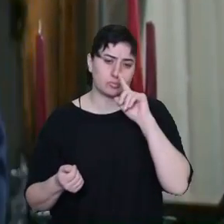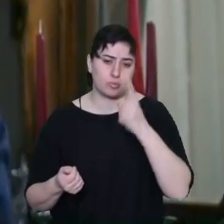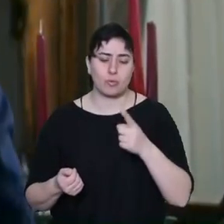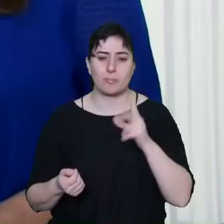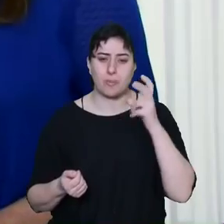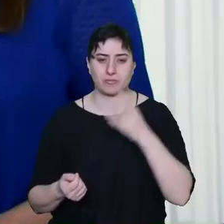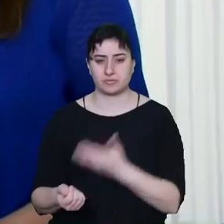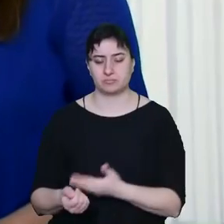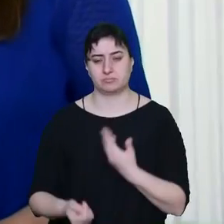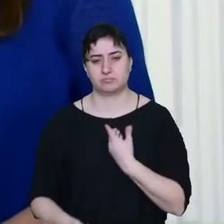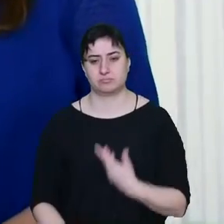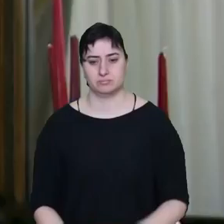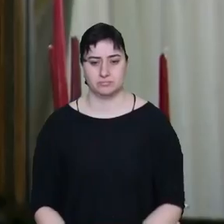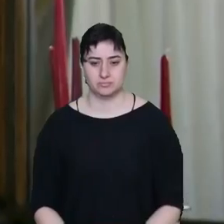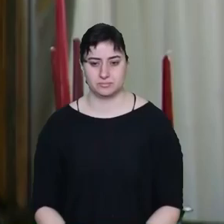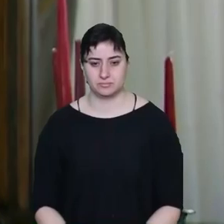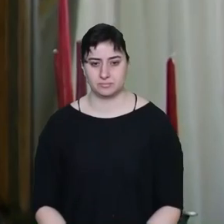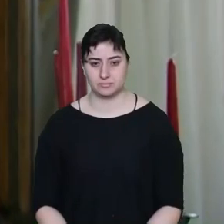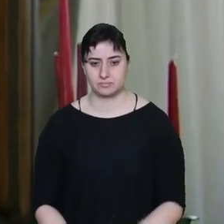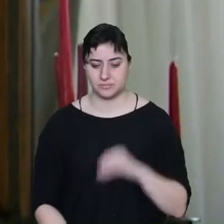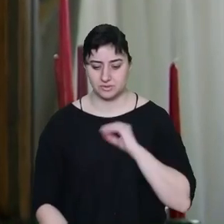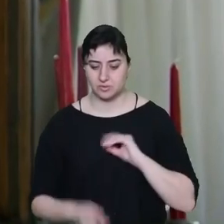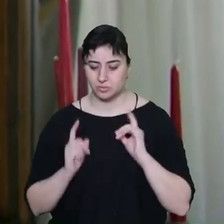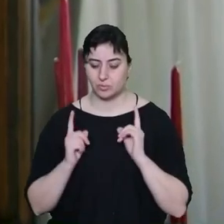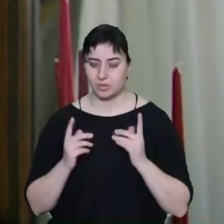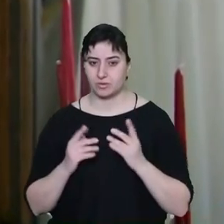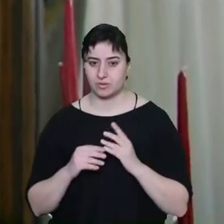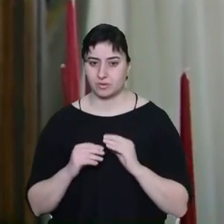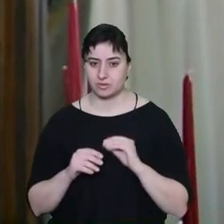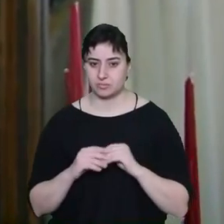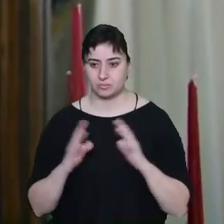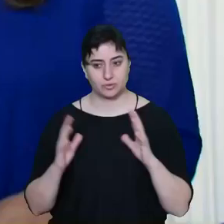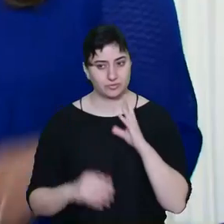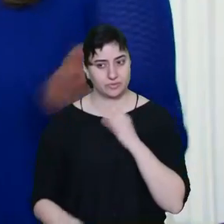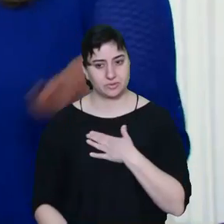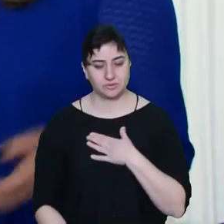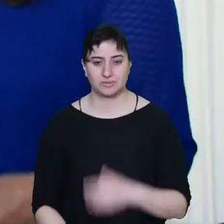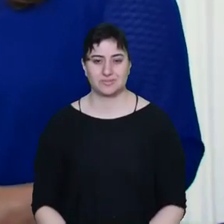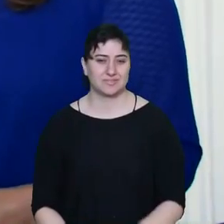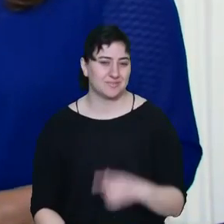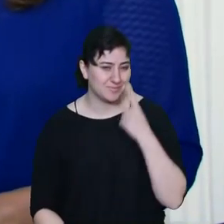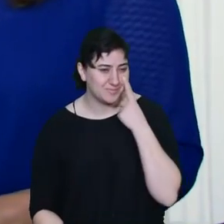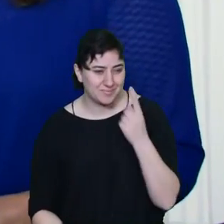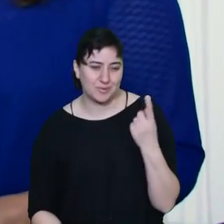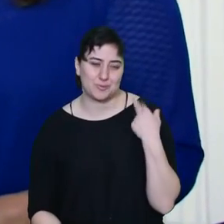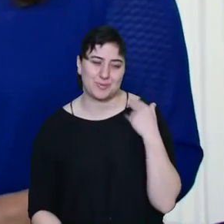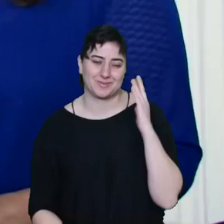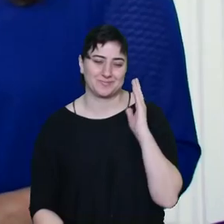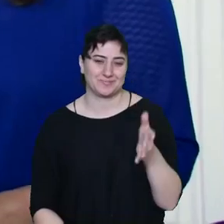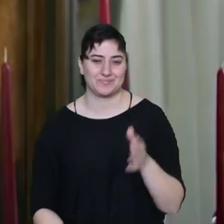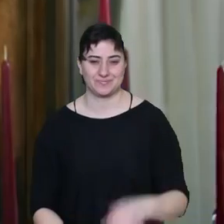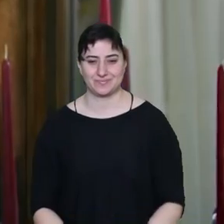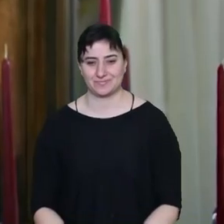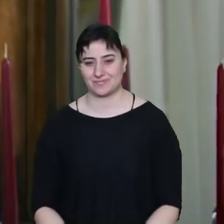yani. Kemal'in ağzı kulaklarına vardı. Tövbe tövbe, en büyük Fener. Görüyor musun, hepsi numaraymış